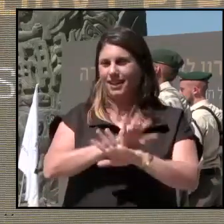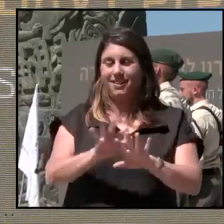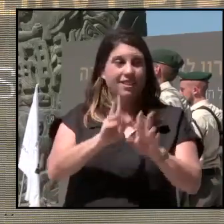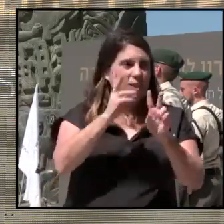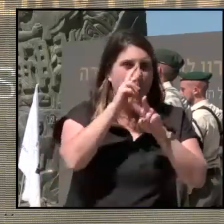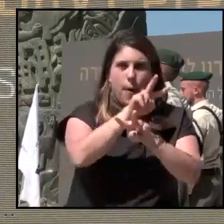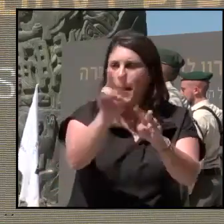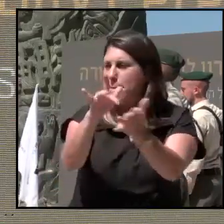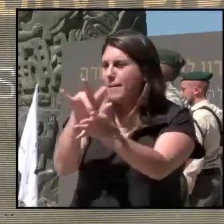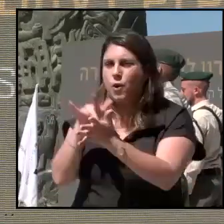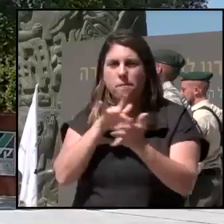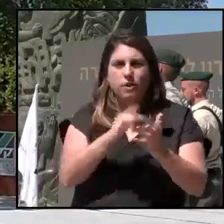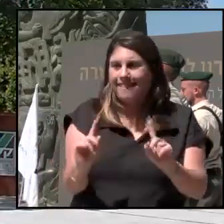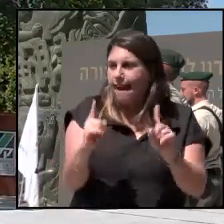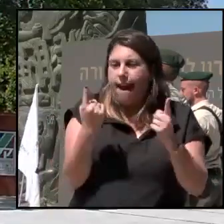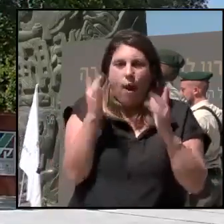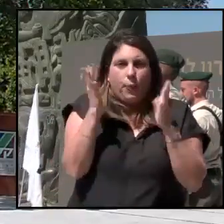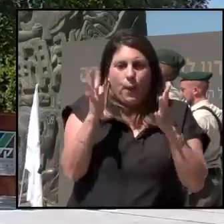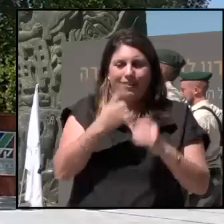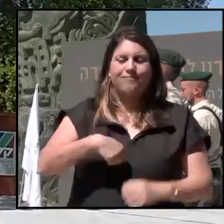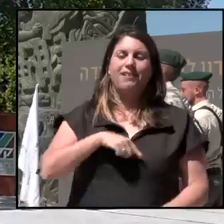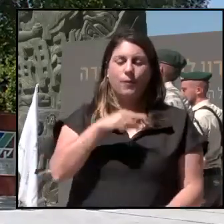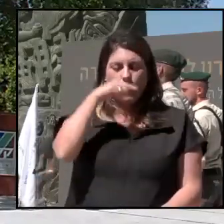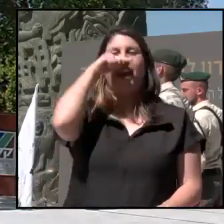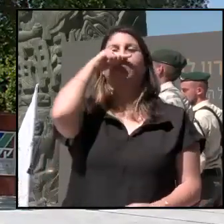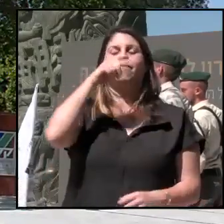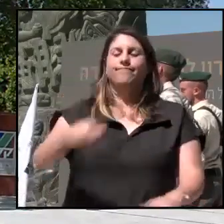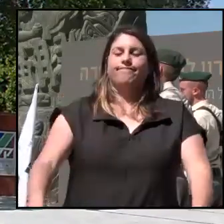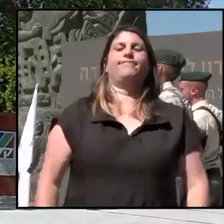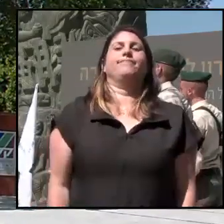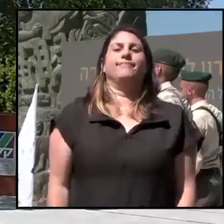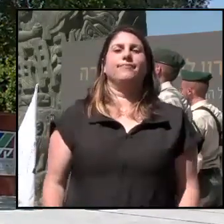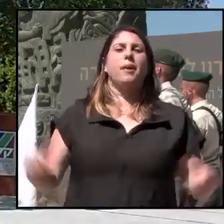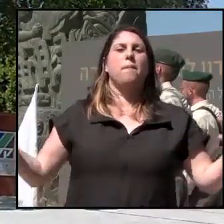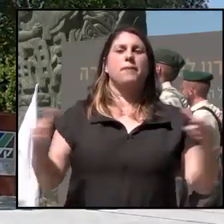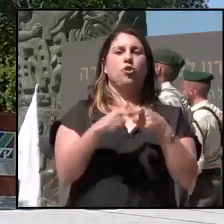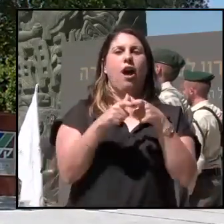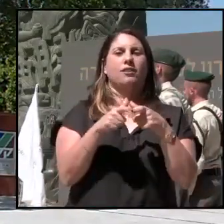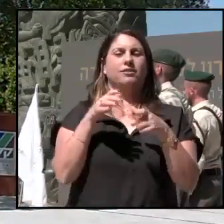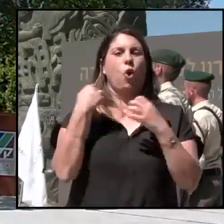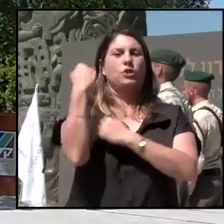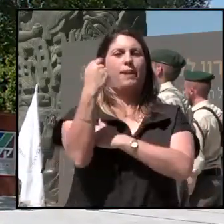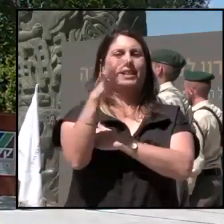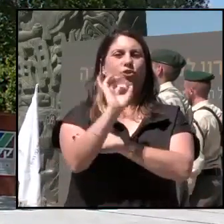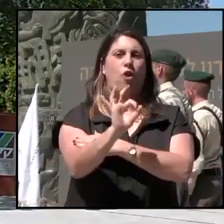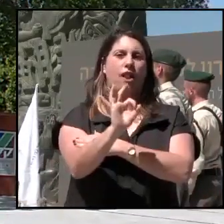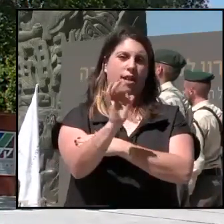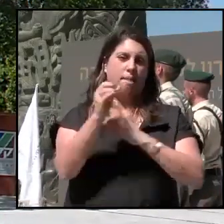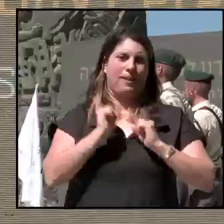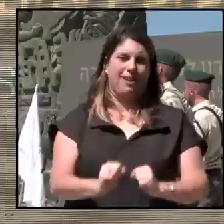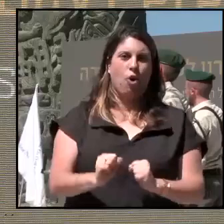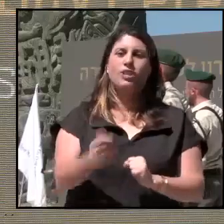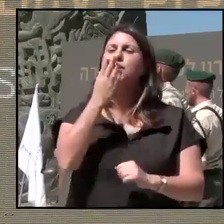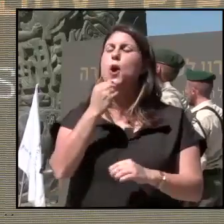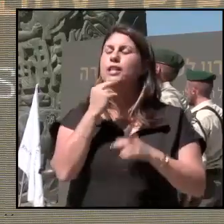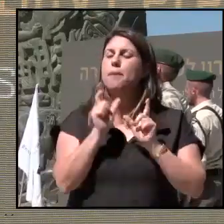מקומות שבהם התרחש הנורא מכל, אנחנו גאים, זקופים, משלחת עוצמתית של אנשי ביטחון, יהודים, שמגנים על